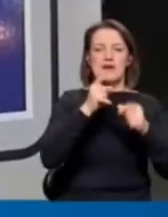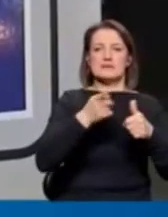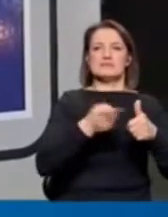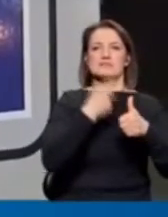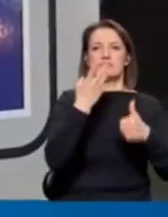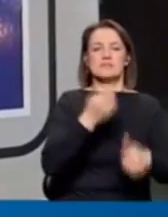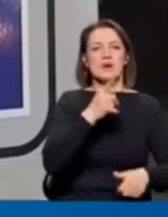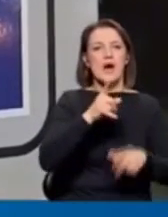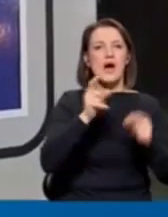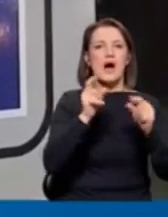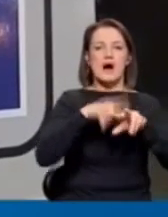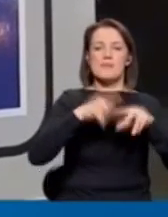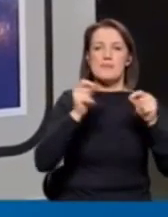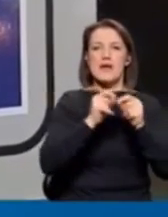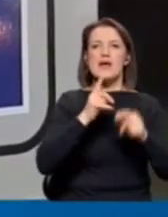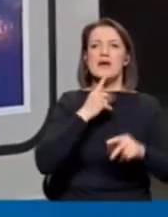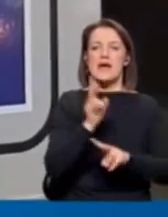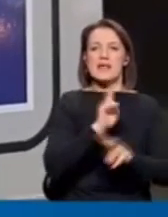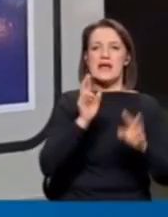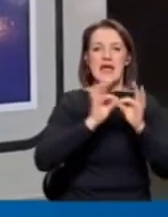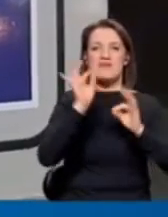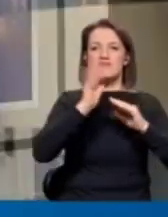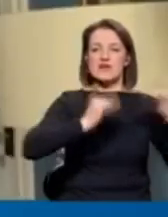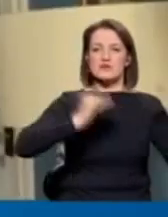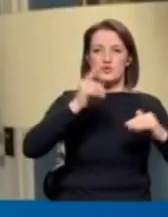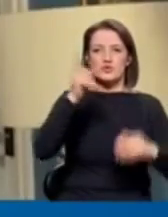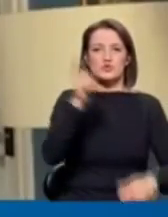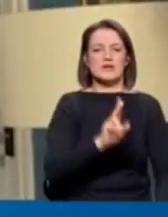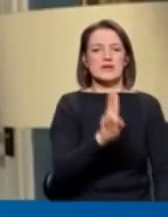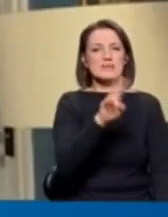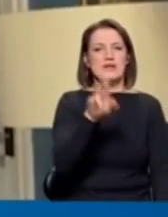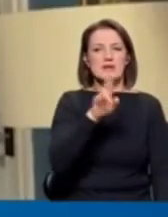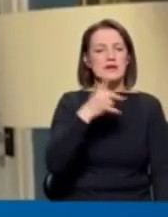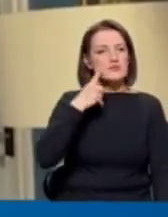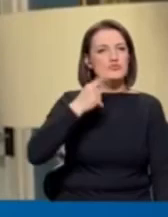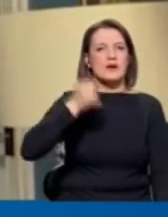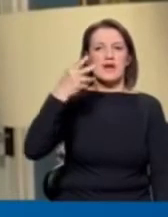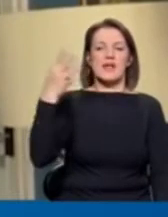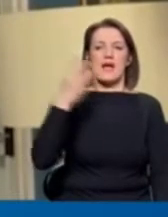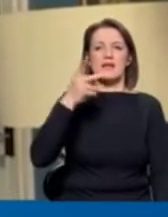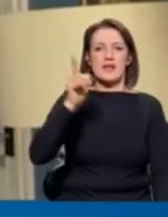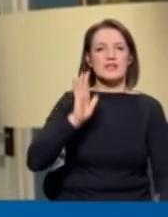zirvede AB nin enerji enflasyon ortalaması 127 Türk'ü